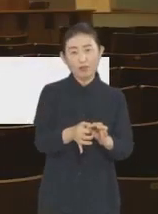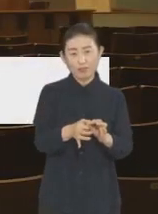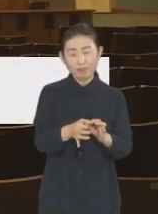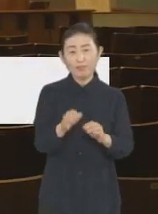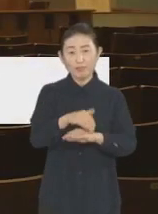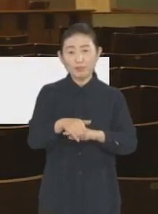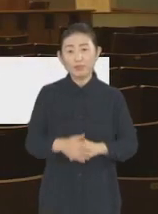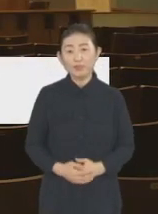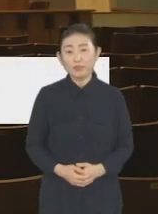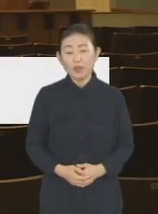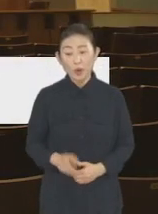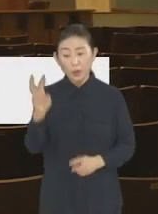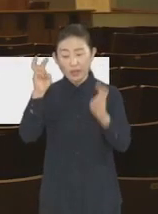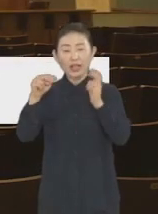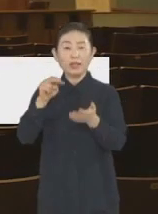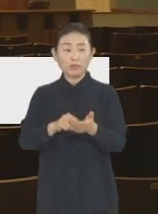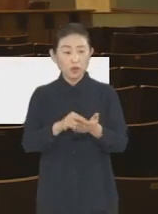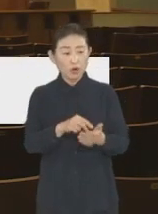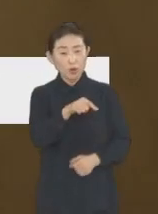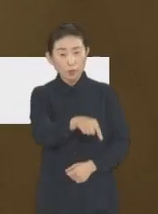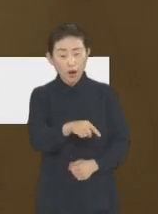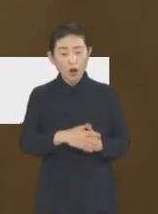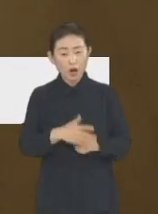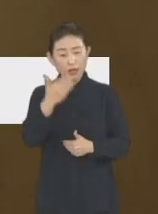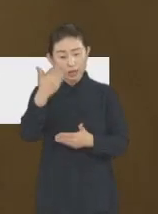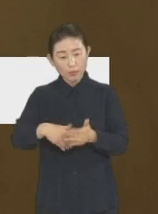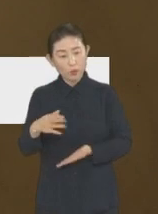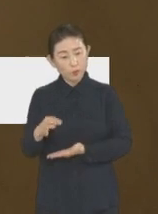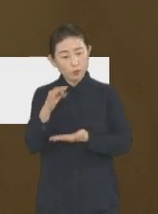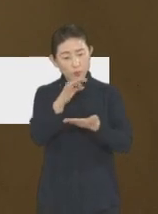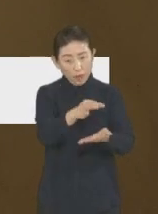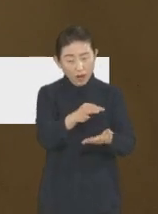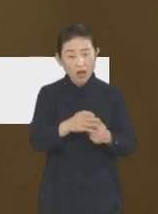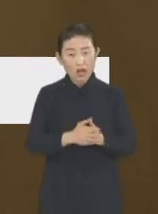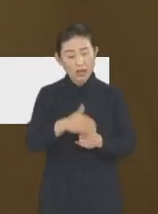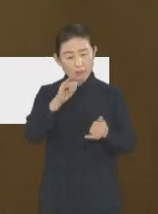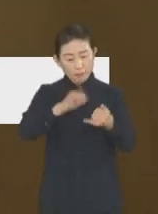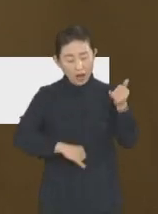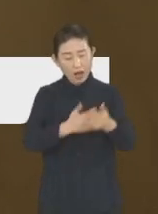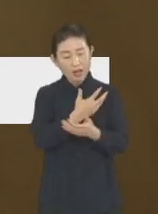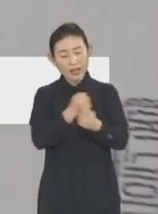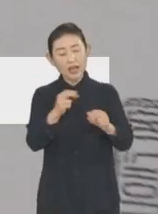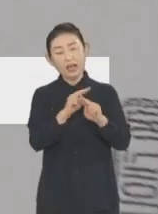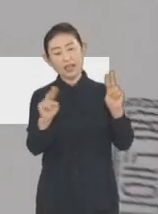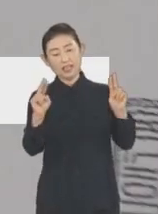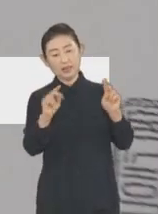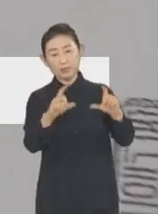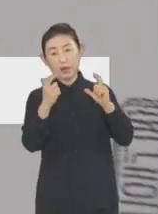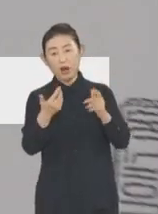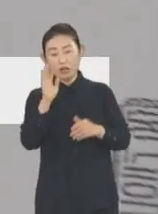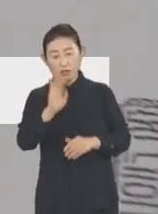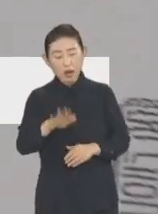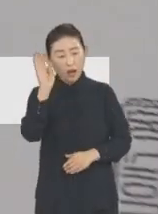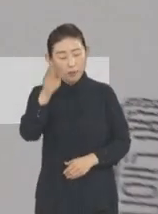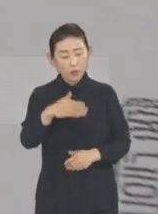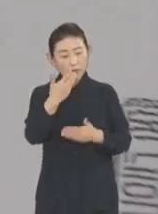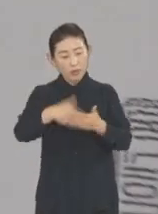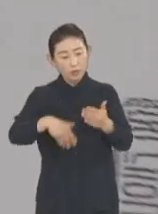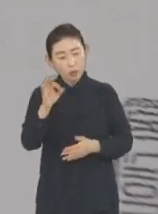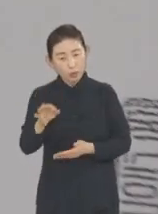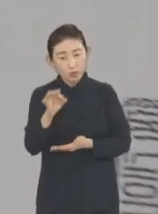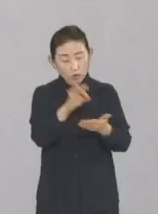상태입니다. 업체 측은 모건대 측과 잔금 납부를 지연해 계약이 해지됐지만 이후 지연이자 지급과 잔금 납부 등을